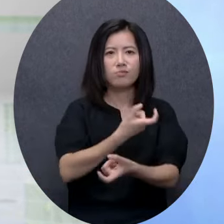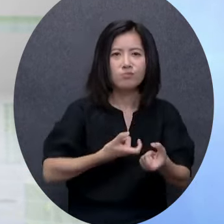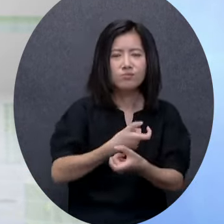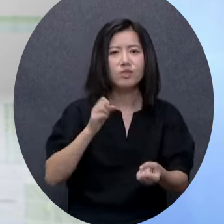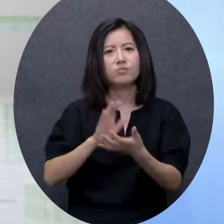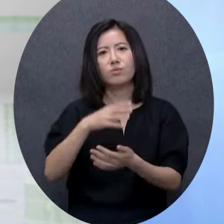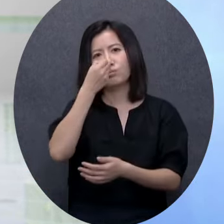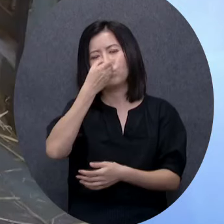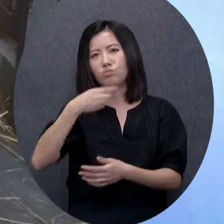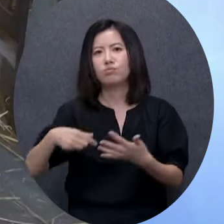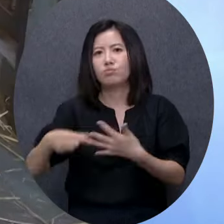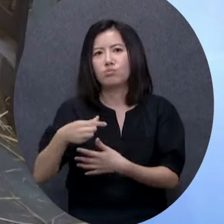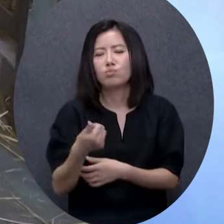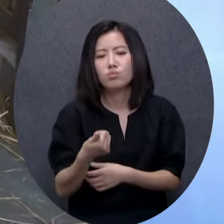港。